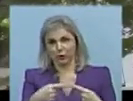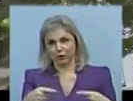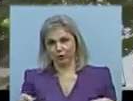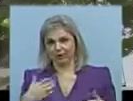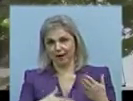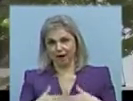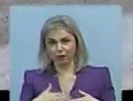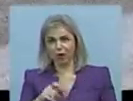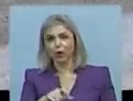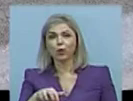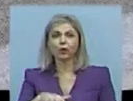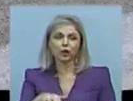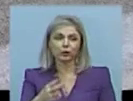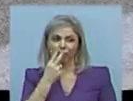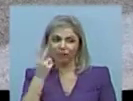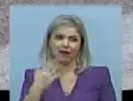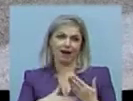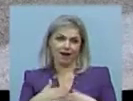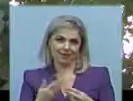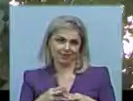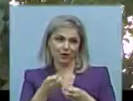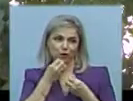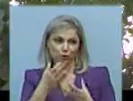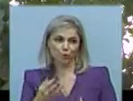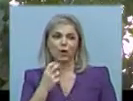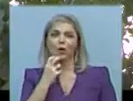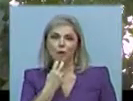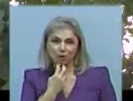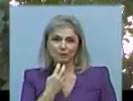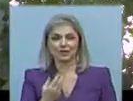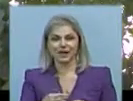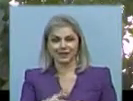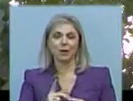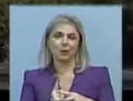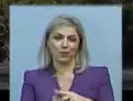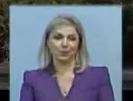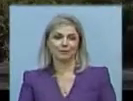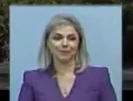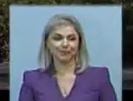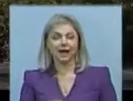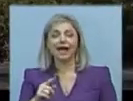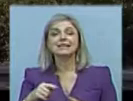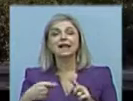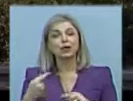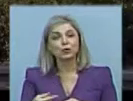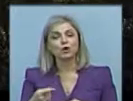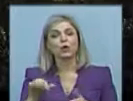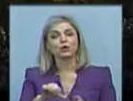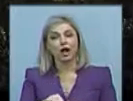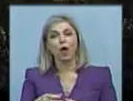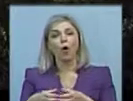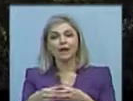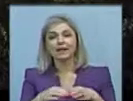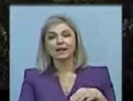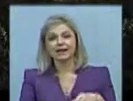радувало. Люди йдуть, люди радуються, оце добре. Посмішка, кожна посмішка – це плюс. Наступний учасник – колектив дитячого